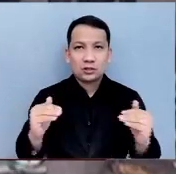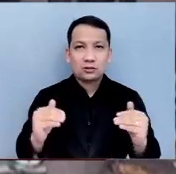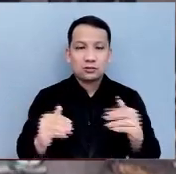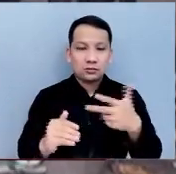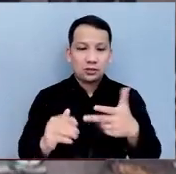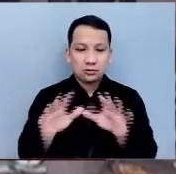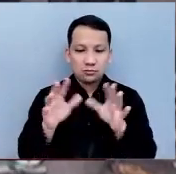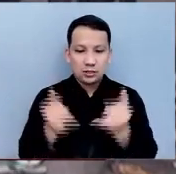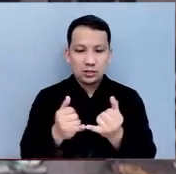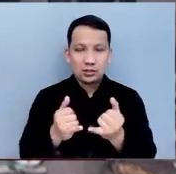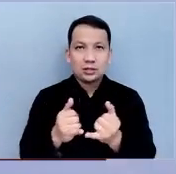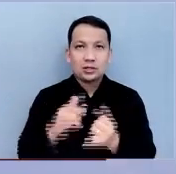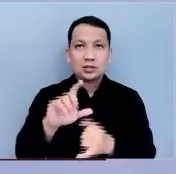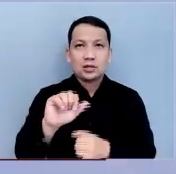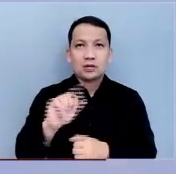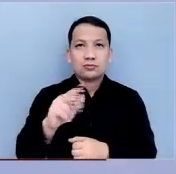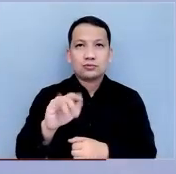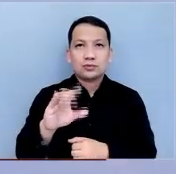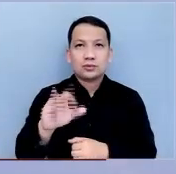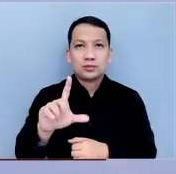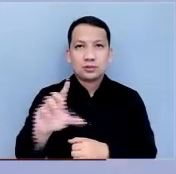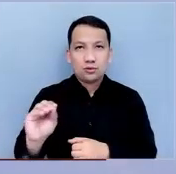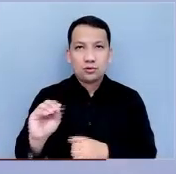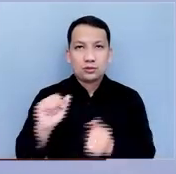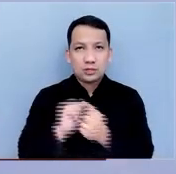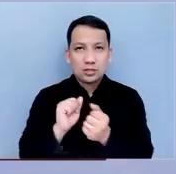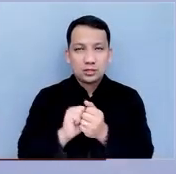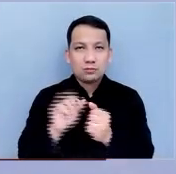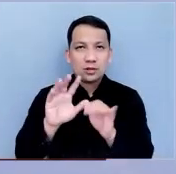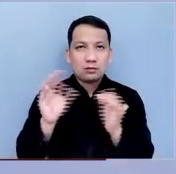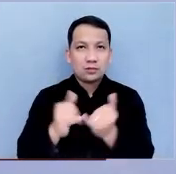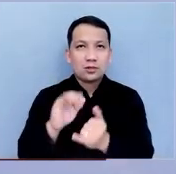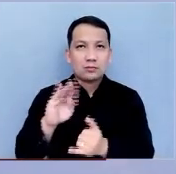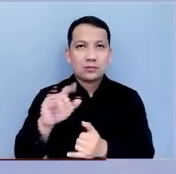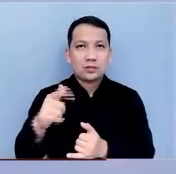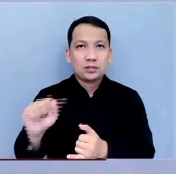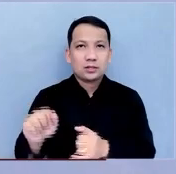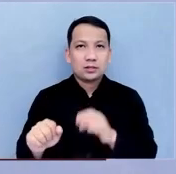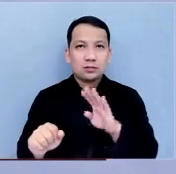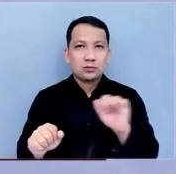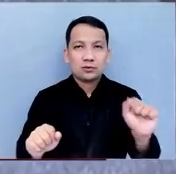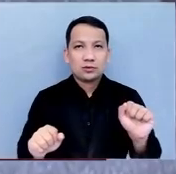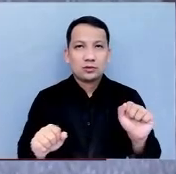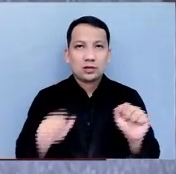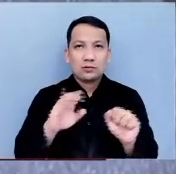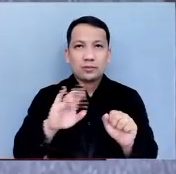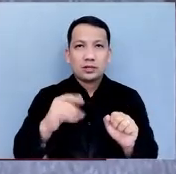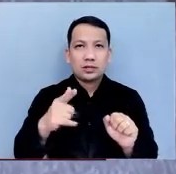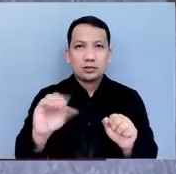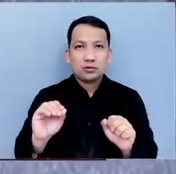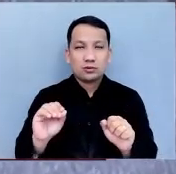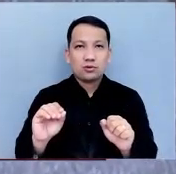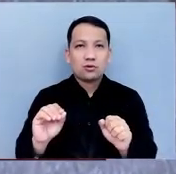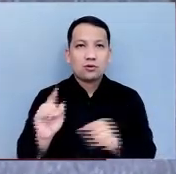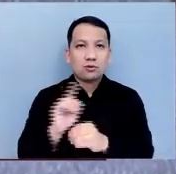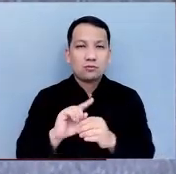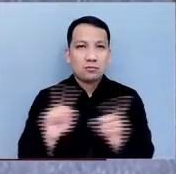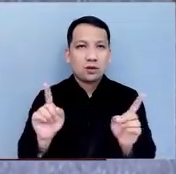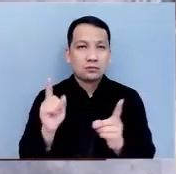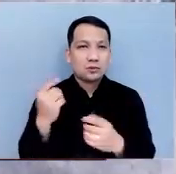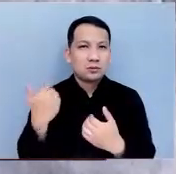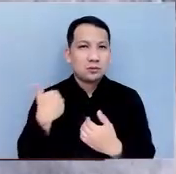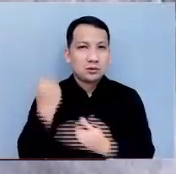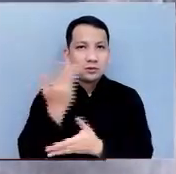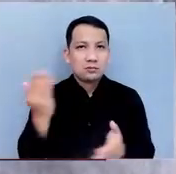sa bayan ng Agoncillo. Kabilang dyan ang barangay Banyaga, Bilibinwag at Barigon. Pero sa kabila niyan, karamihan sa